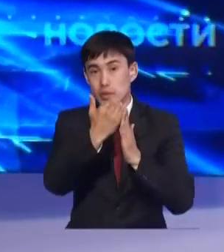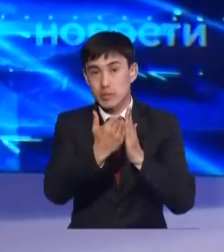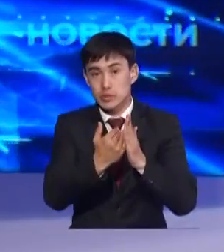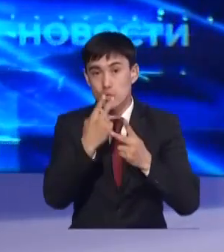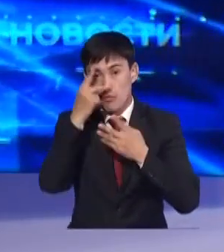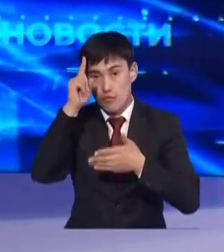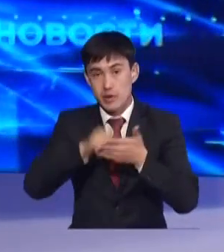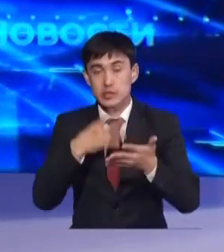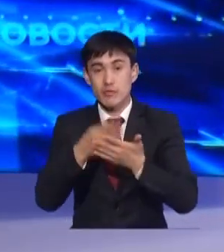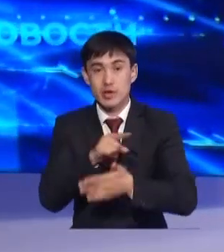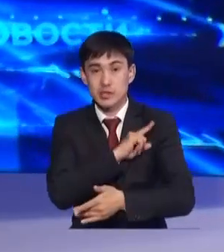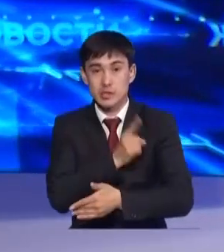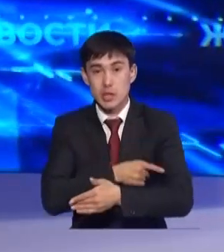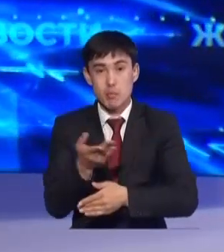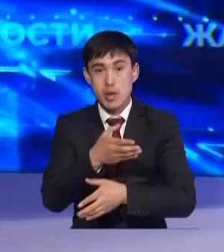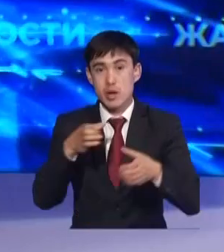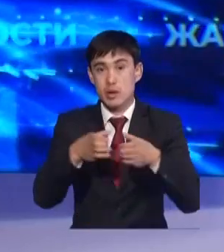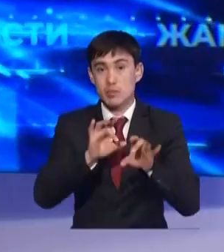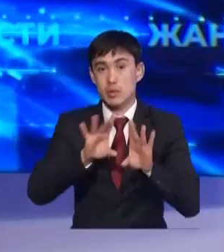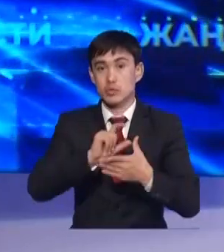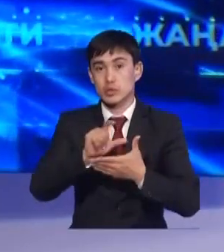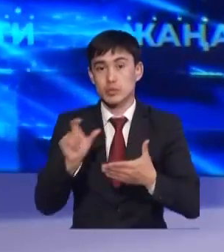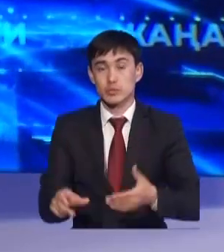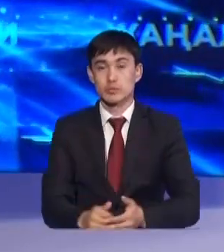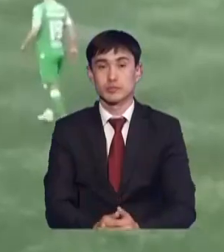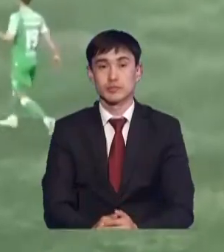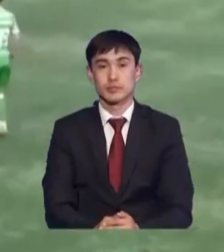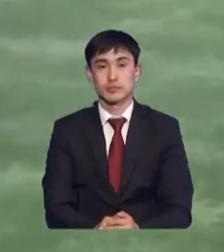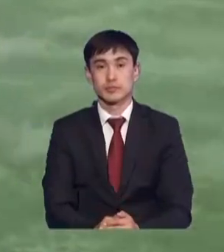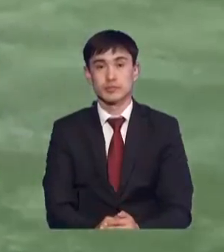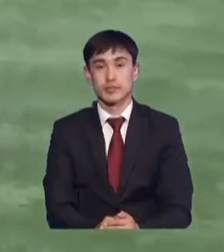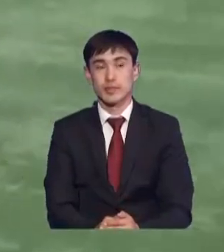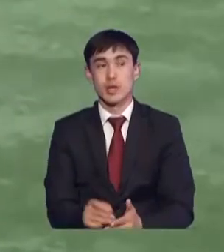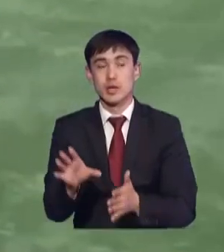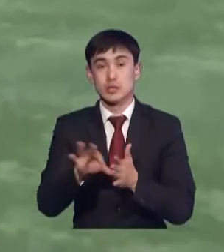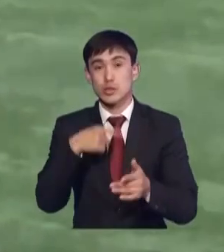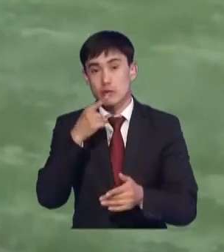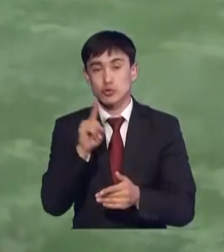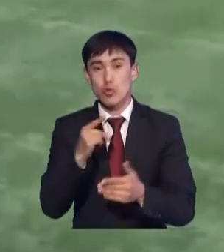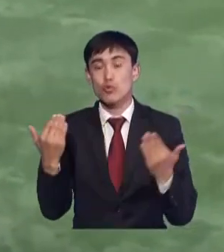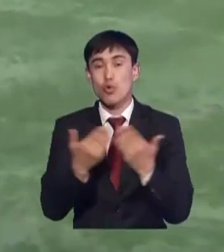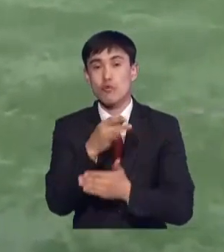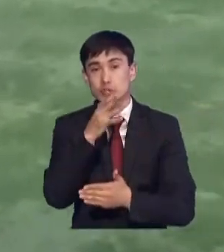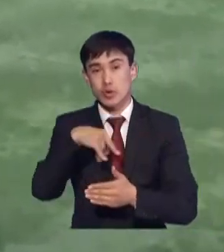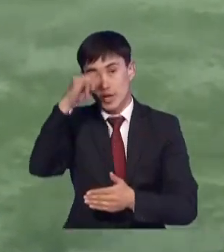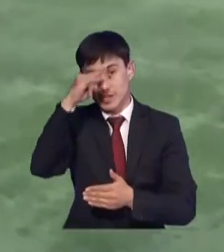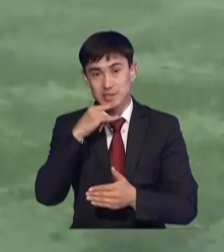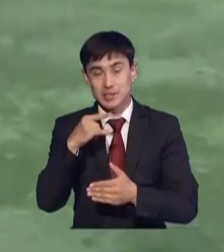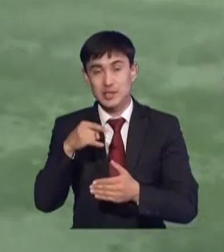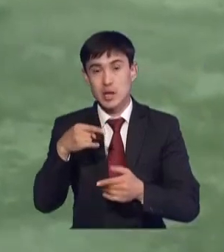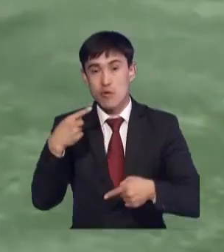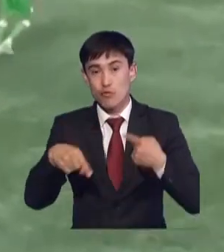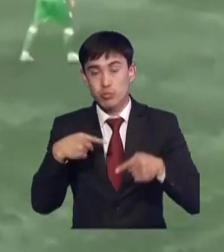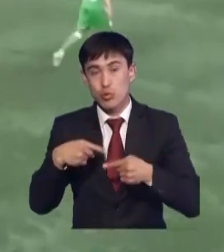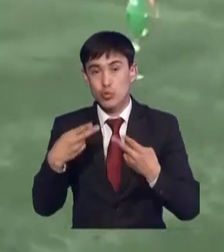и уверенность в своих силах мои коллеги продолжат тему стоит сразу оговориться что в новый сезон Казахстанской премьер